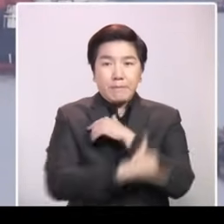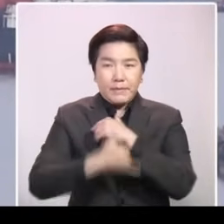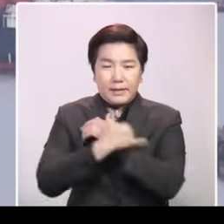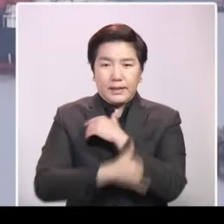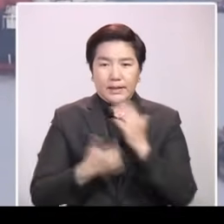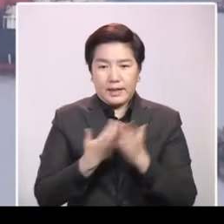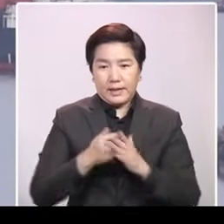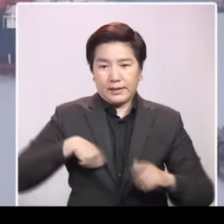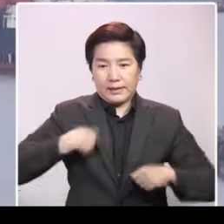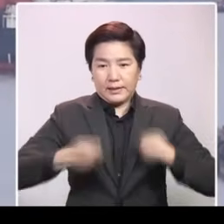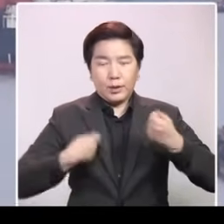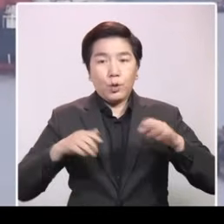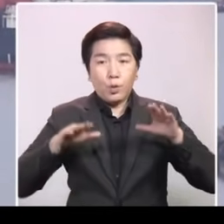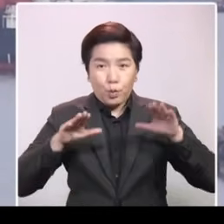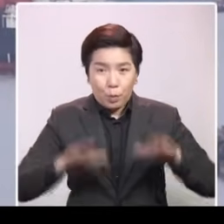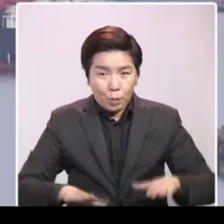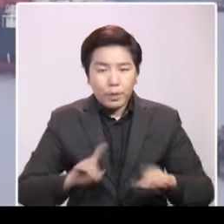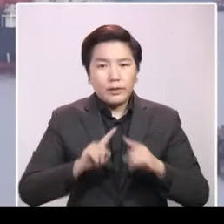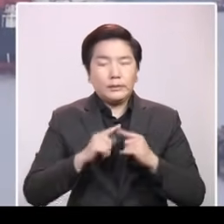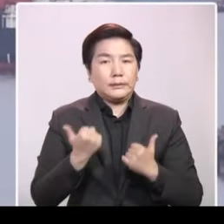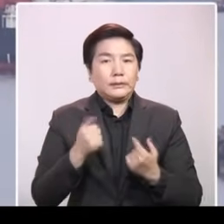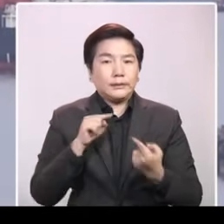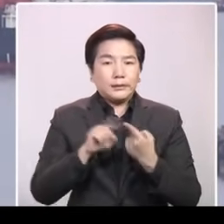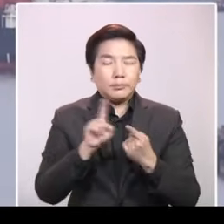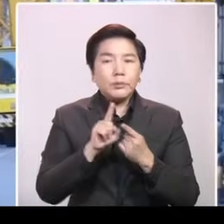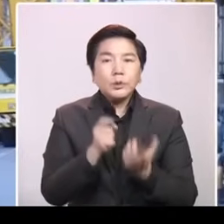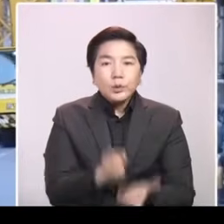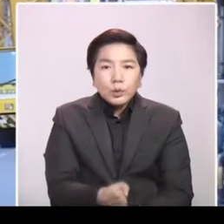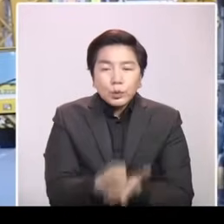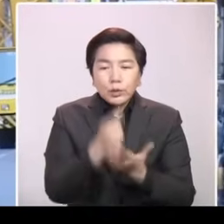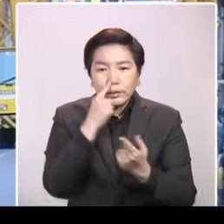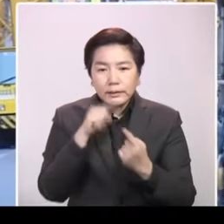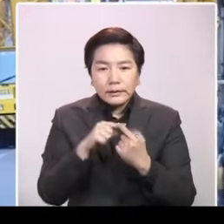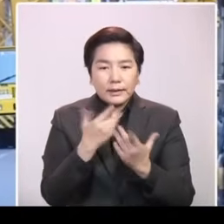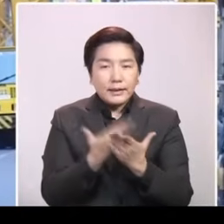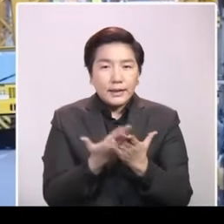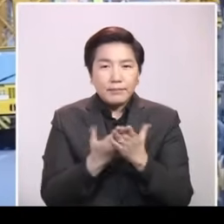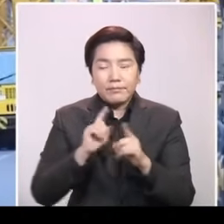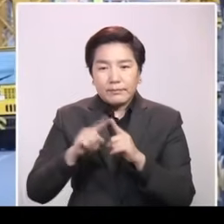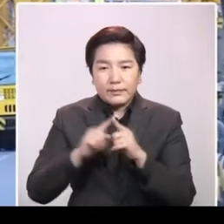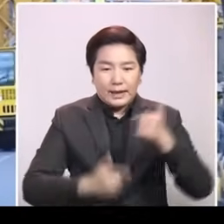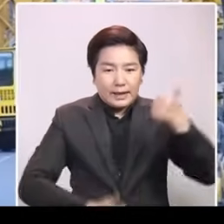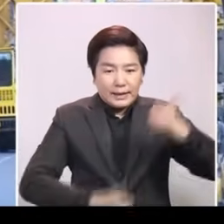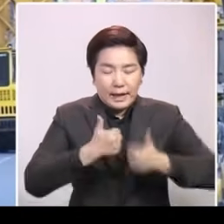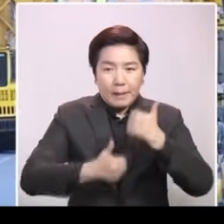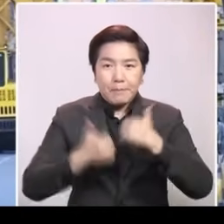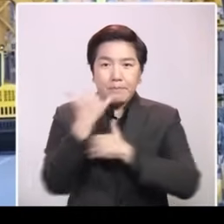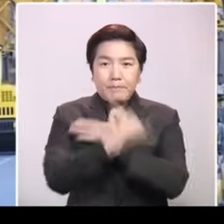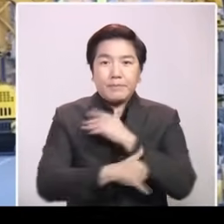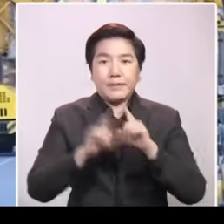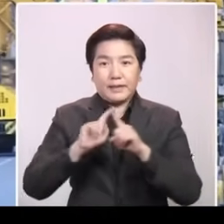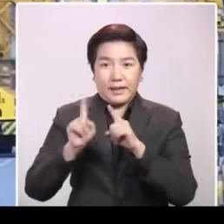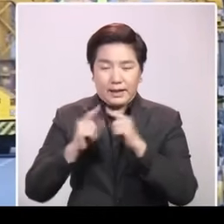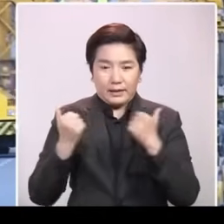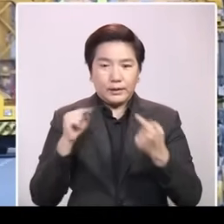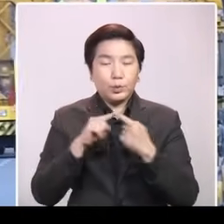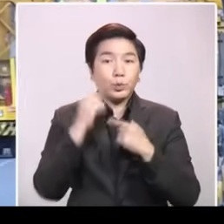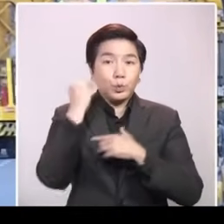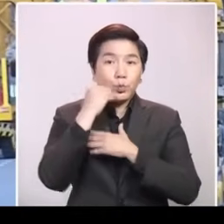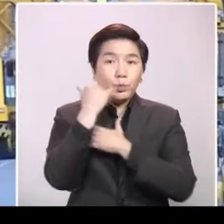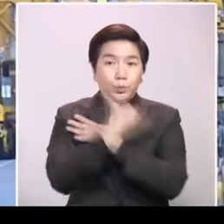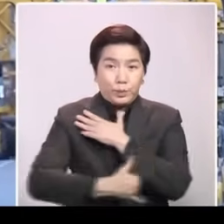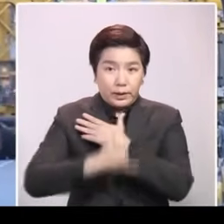ไม่ได้ลดค่าใช้จ่ายหรือว่าลดหนี้อย่างเดียวแต่ต้องมีการเร่งสร้างรายได้เพื่อแข่งขันกับต่างประเทศค่ะโดยทุก